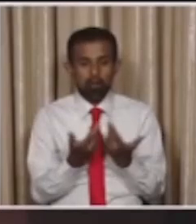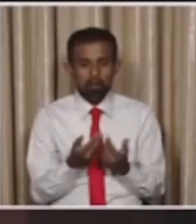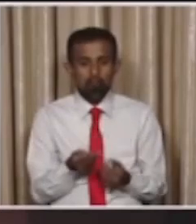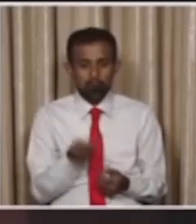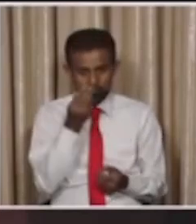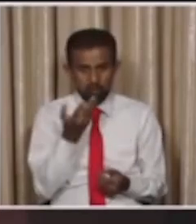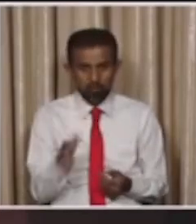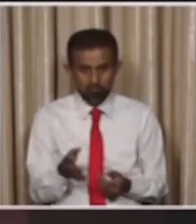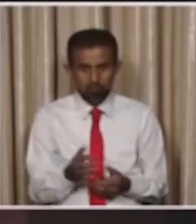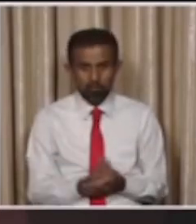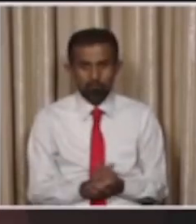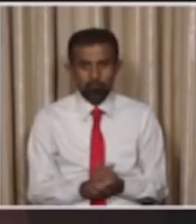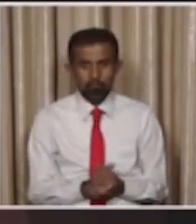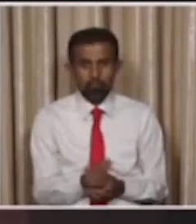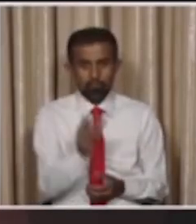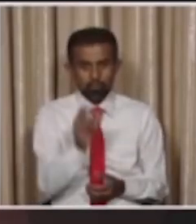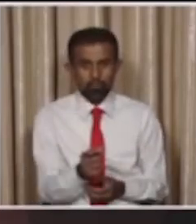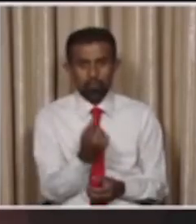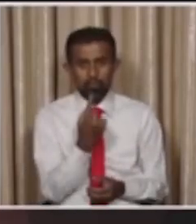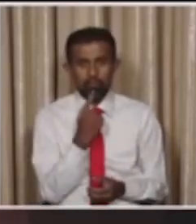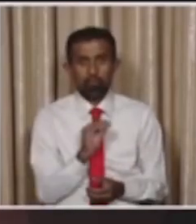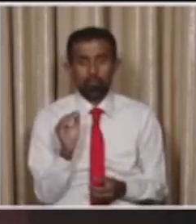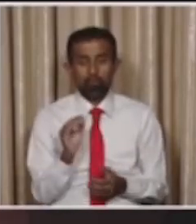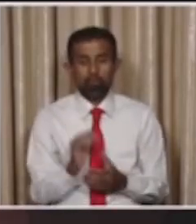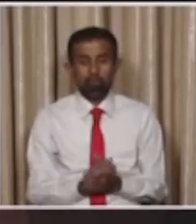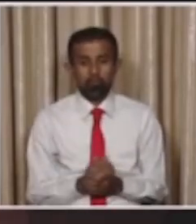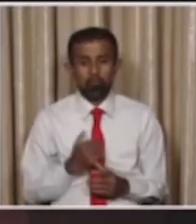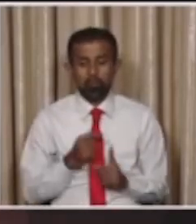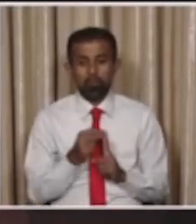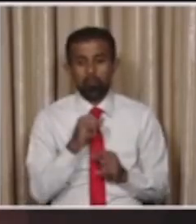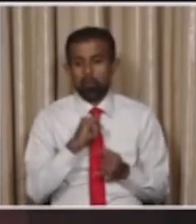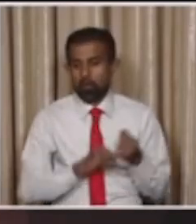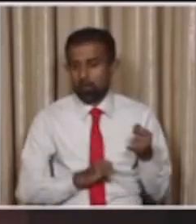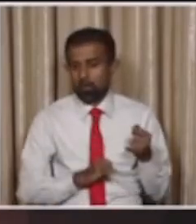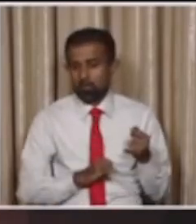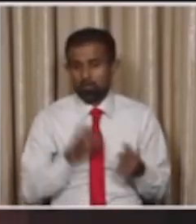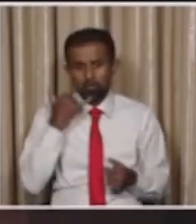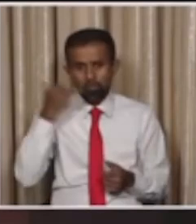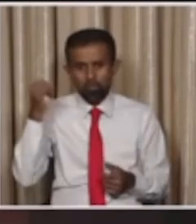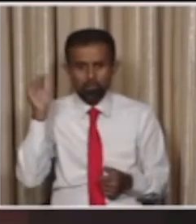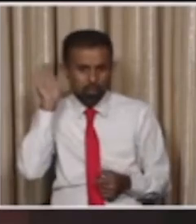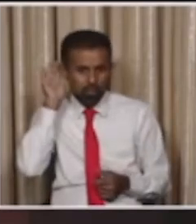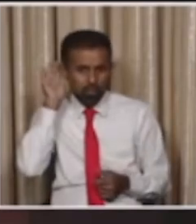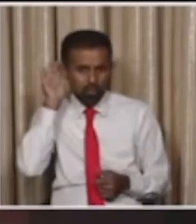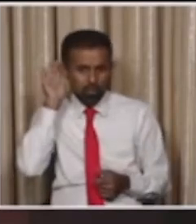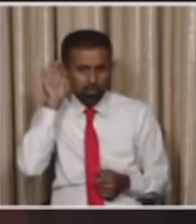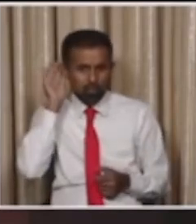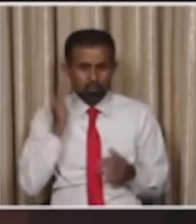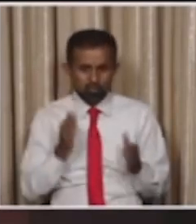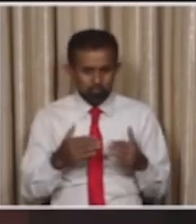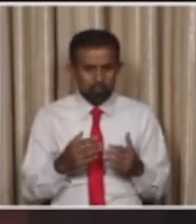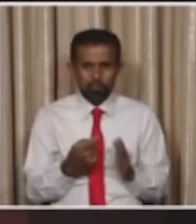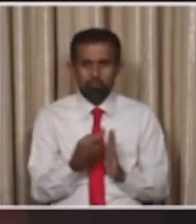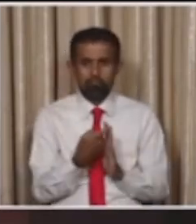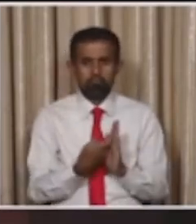කරයි කියලා. ඔබතුමා එක කිව්වන් පස්සේ මම ප්‍රාදේශීය ලේකම්වරයෙකුට කතා කරලා ඇහුවා. තවම එහෙම චක්‍ර